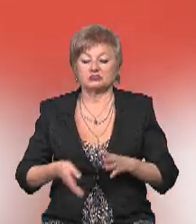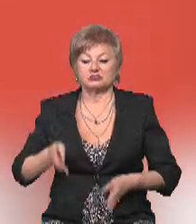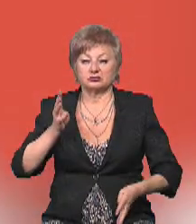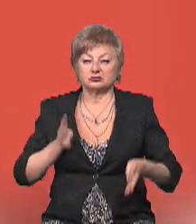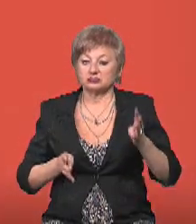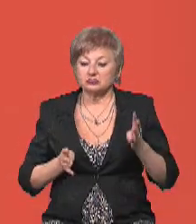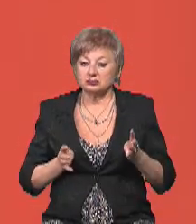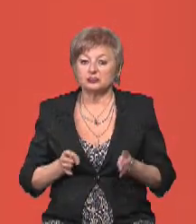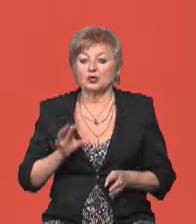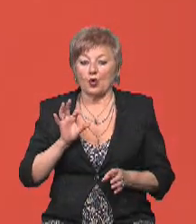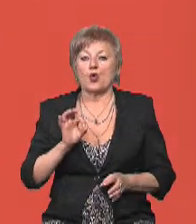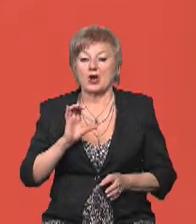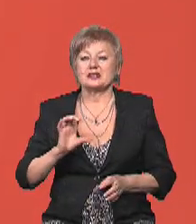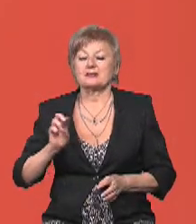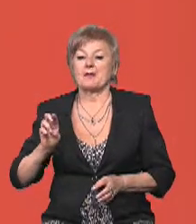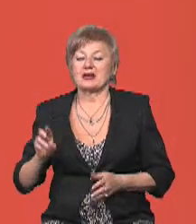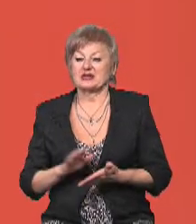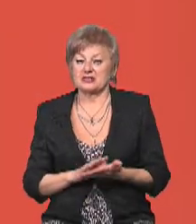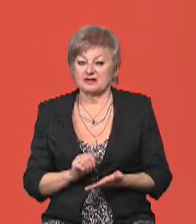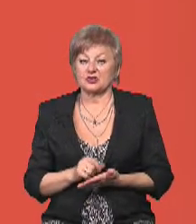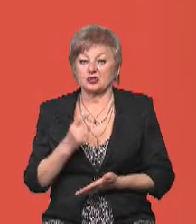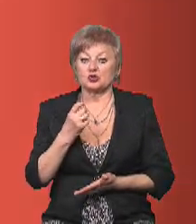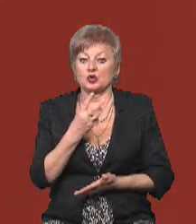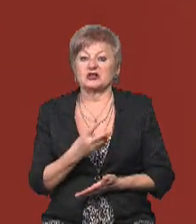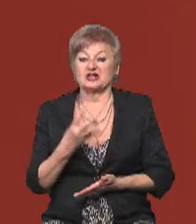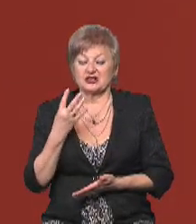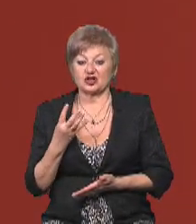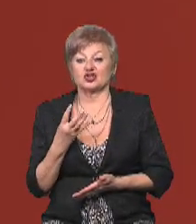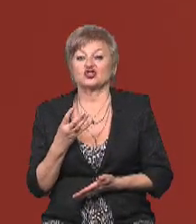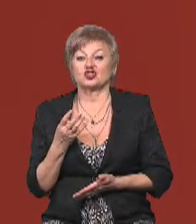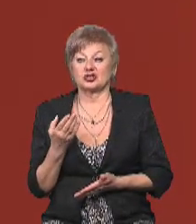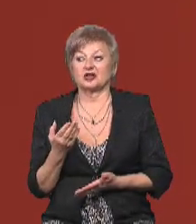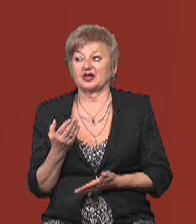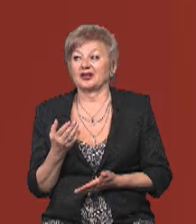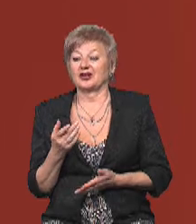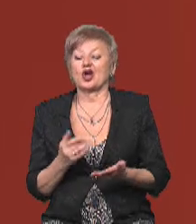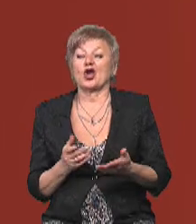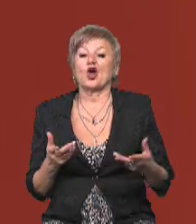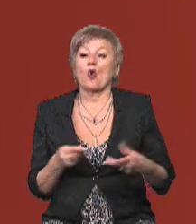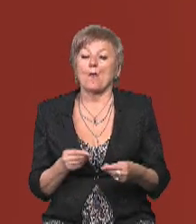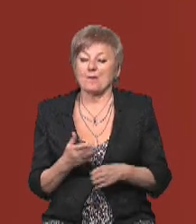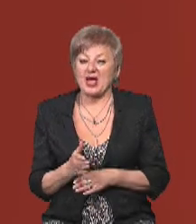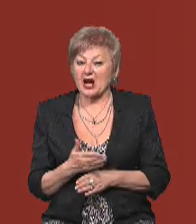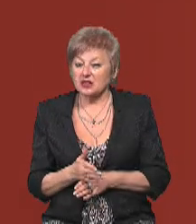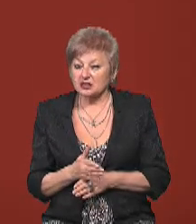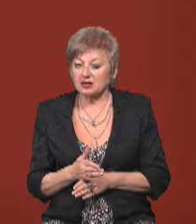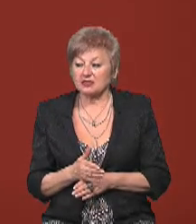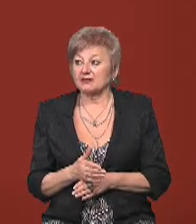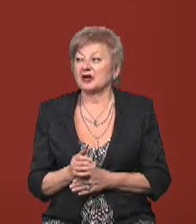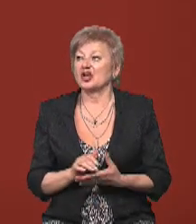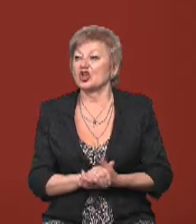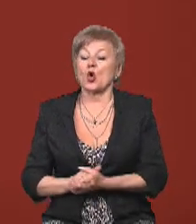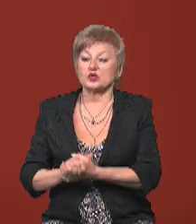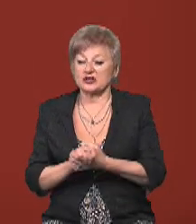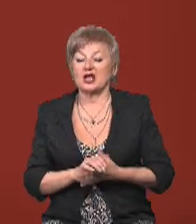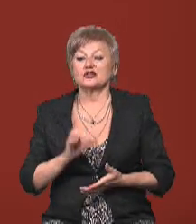будинків, ОСББ ми їх називаємо, 134 житлово-будівельних обслуговуючих кооперативи і 5 асоціацій